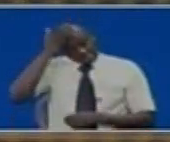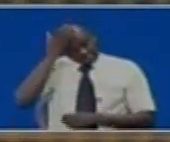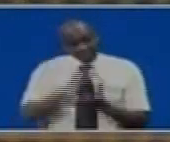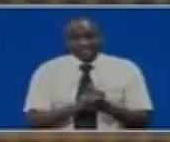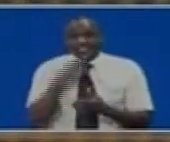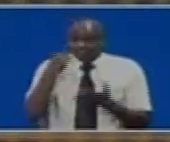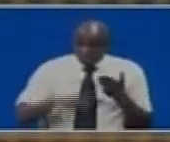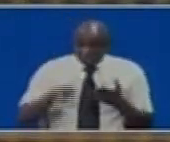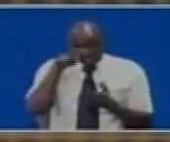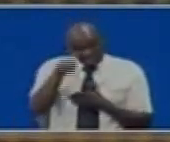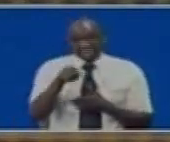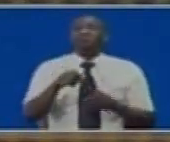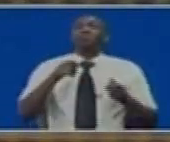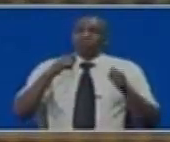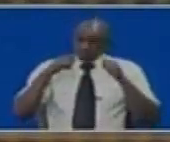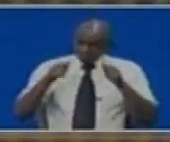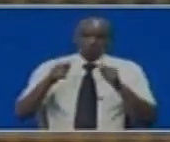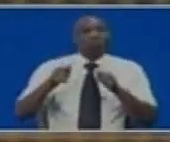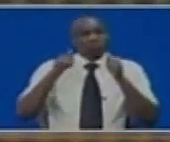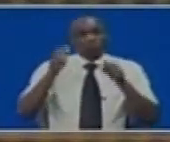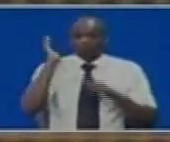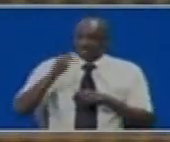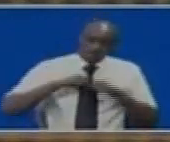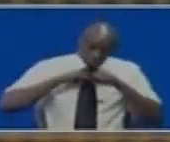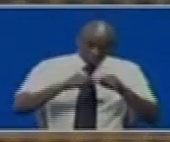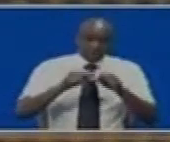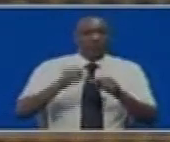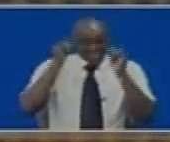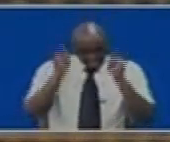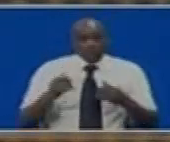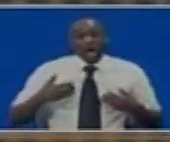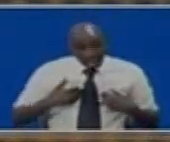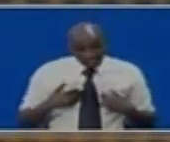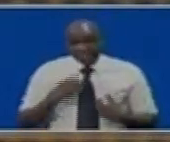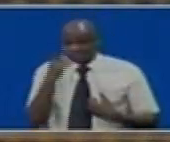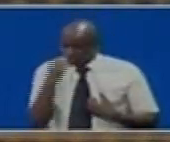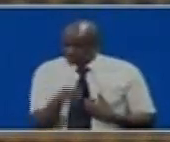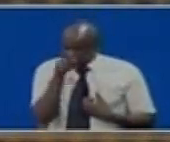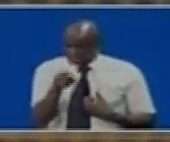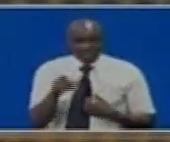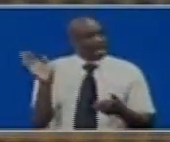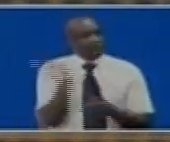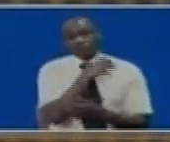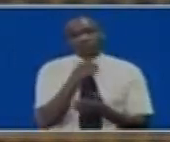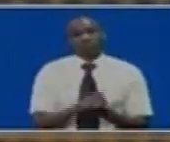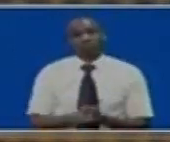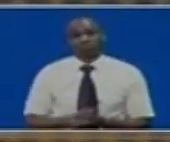kuwa mgomo huo utaendelea mbali na kutoa masharti mapya kwa serikali ikiwa inataka mgomo huo ufutiliwe mbali.